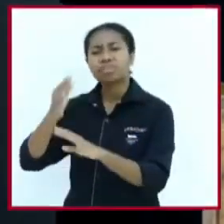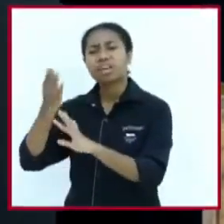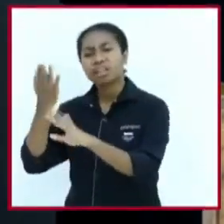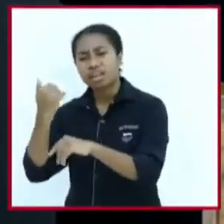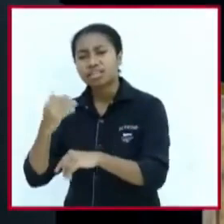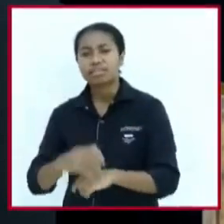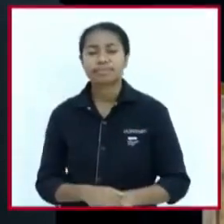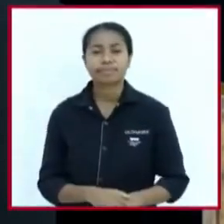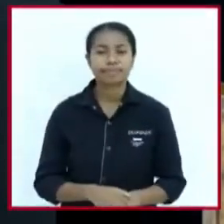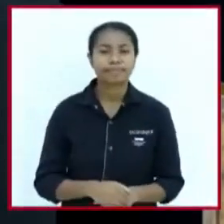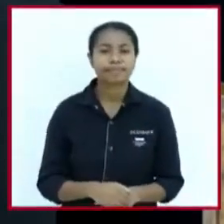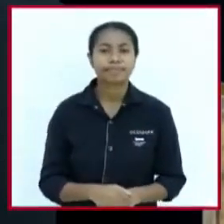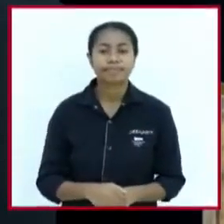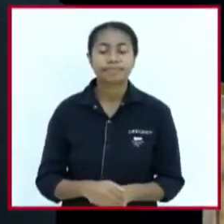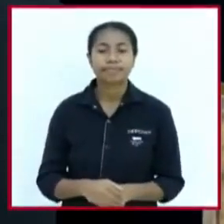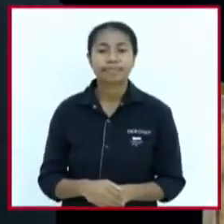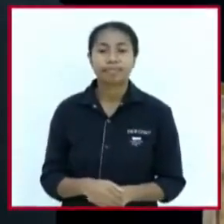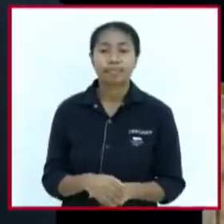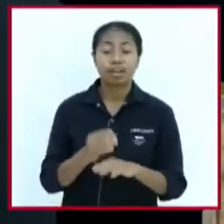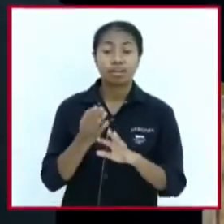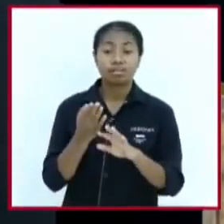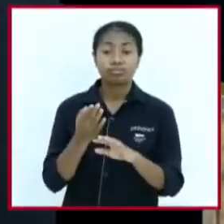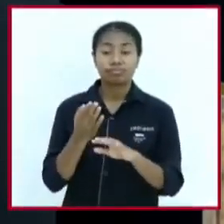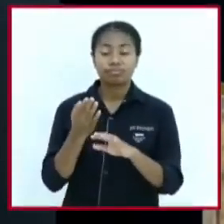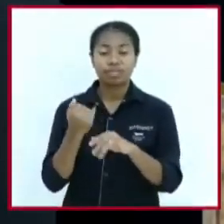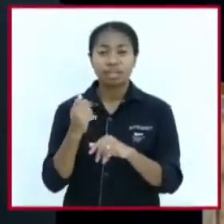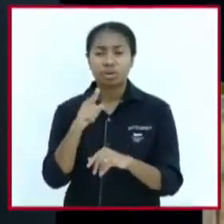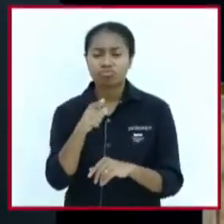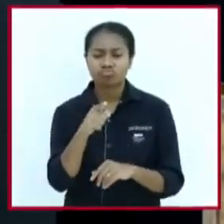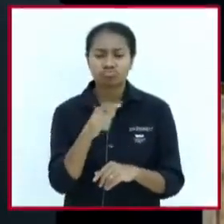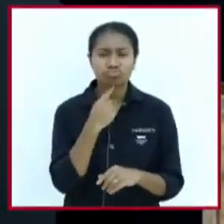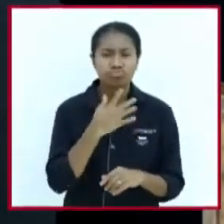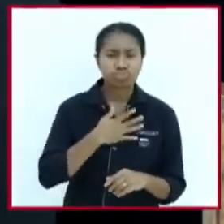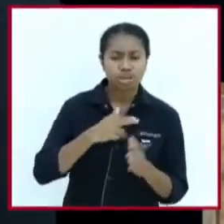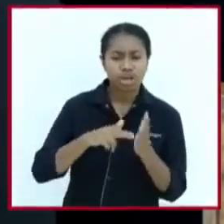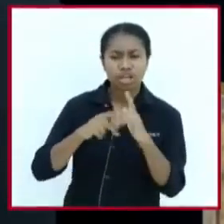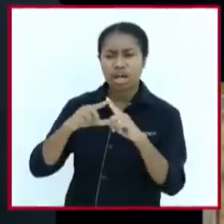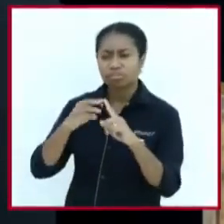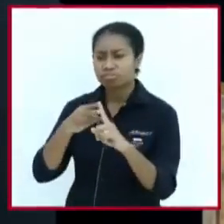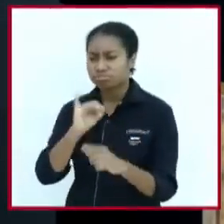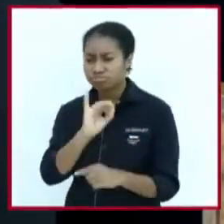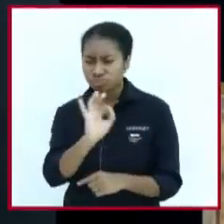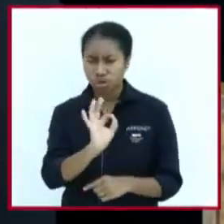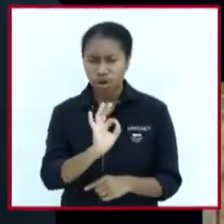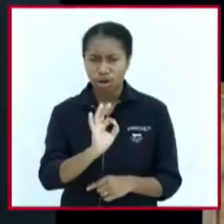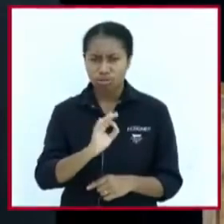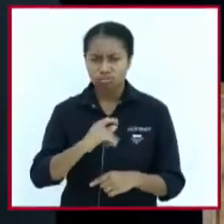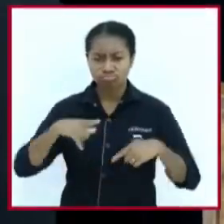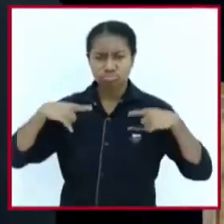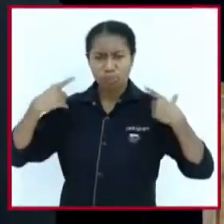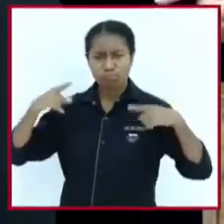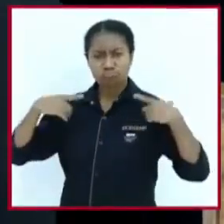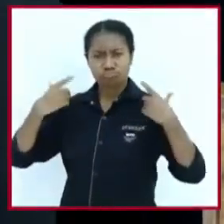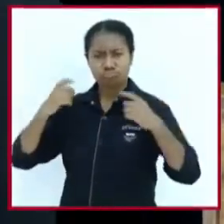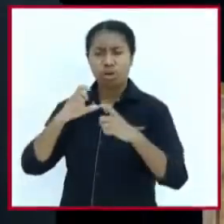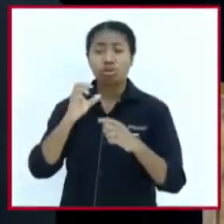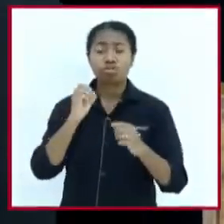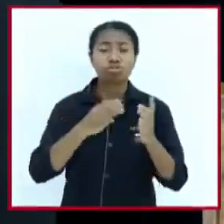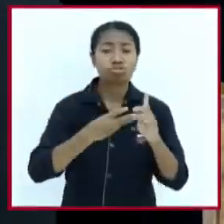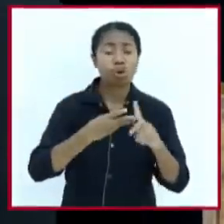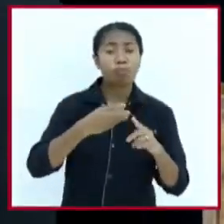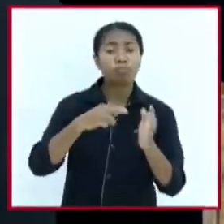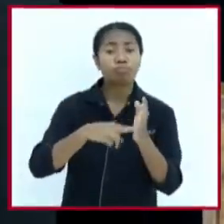Irian Hai Jadi kalau kalian hanya punya nabi Jangan sombong Hai Kristen